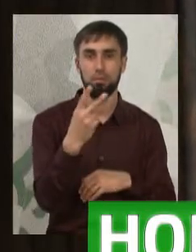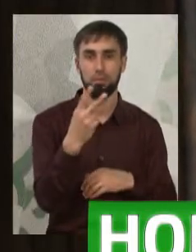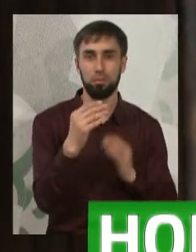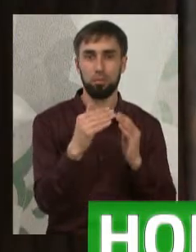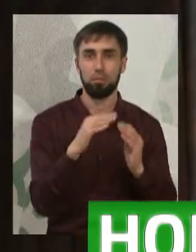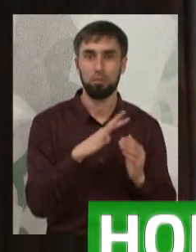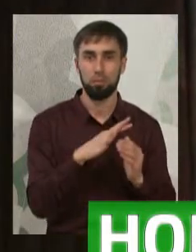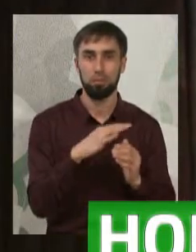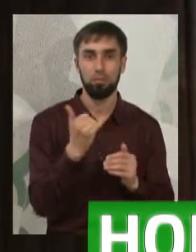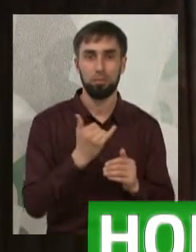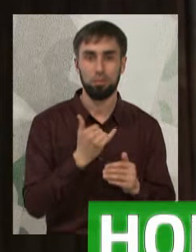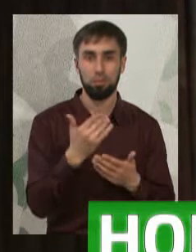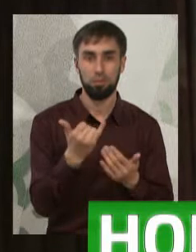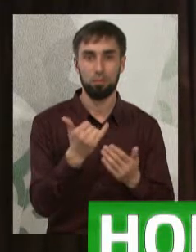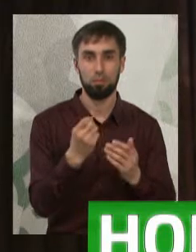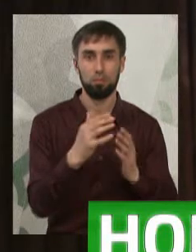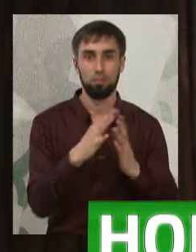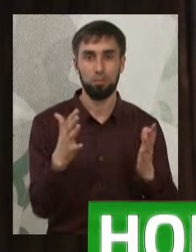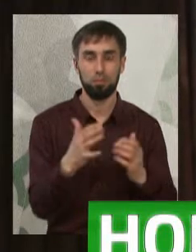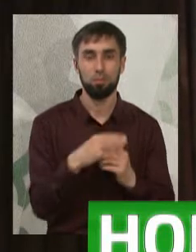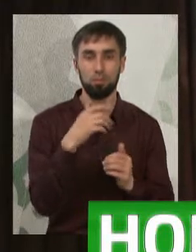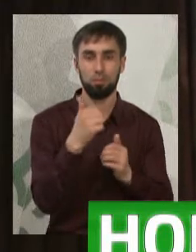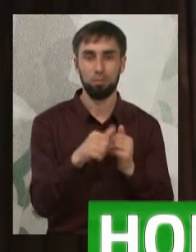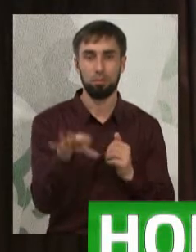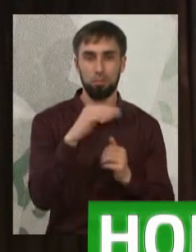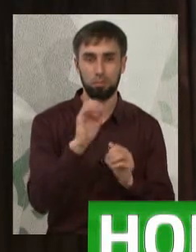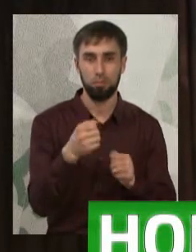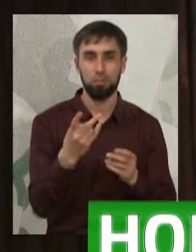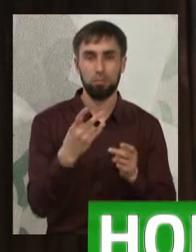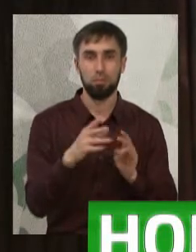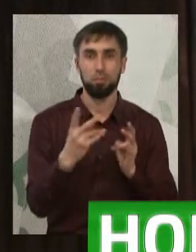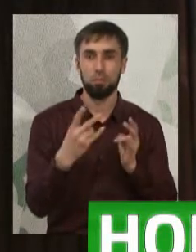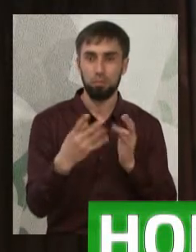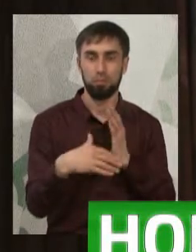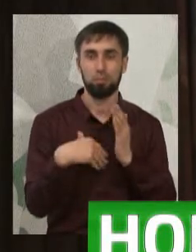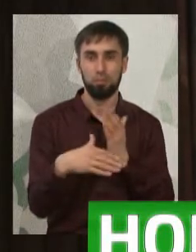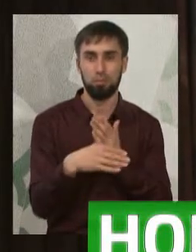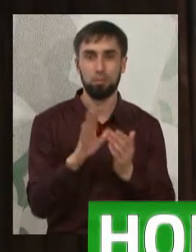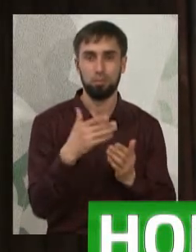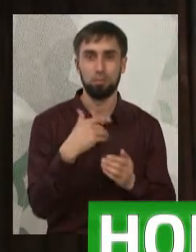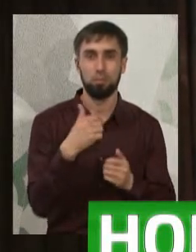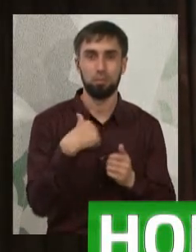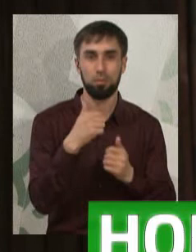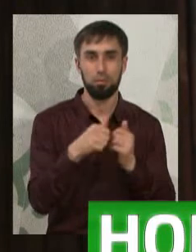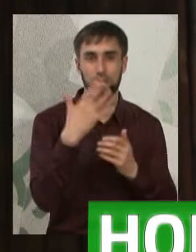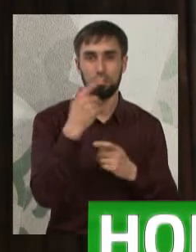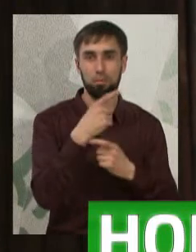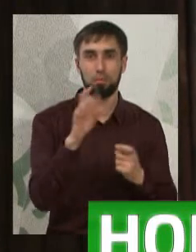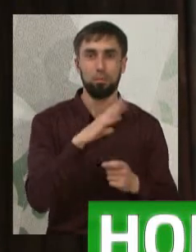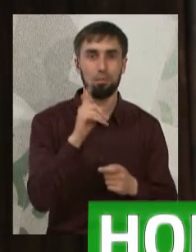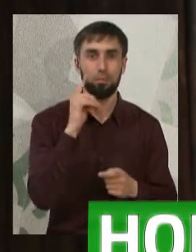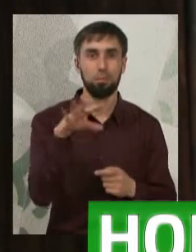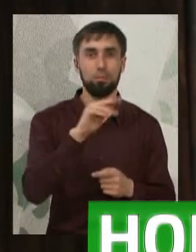2 жилых дома было. Теперь нас стало немного больше. Они всегда могут на нас положиться, мы всегда поможем. Хочу лично поблагодарить всех молодых людей, которые